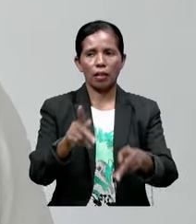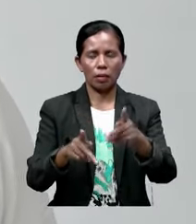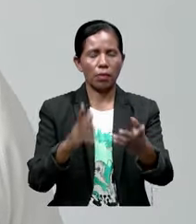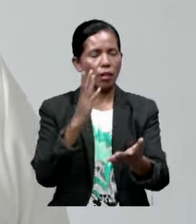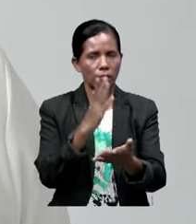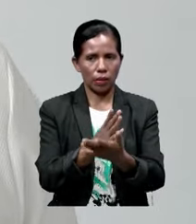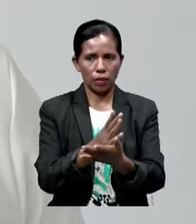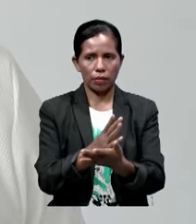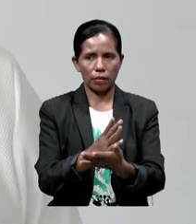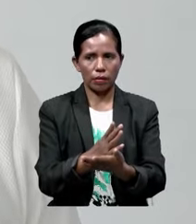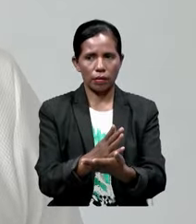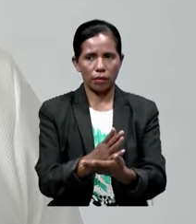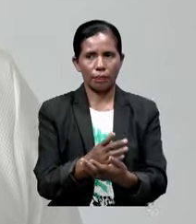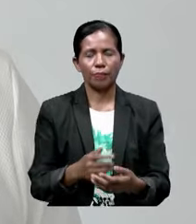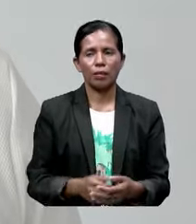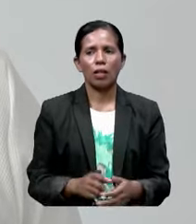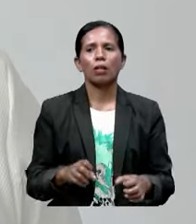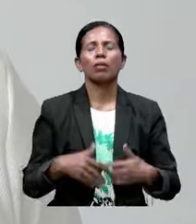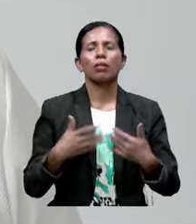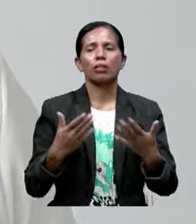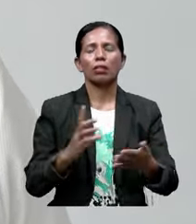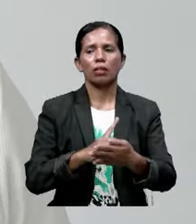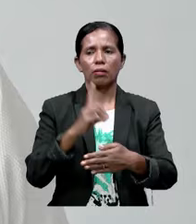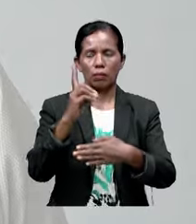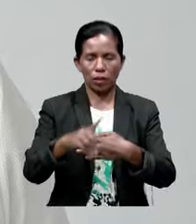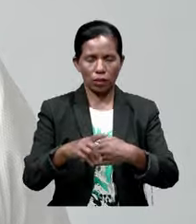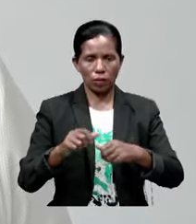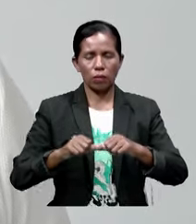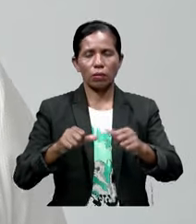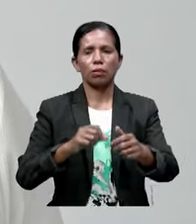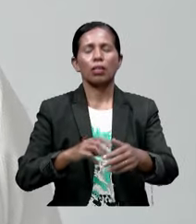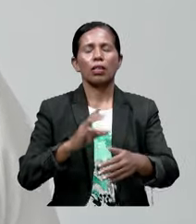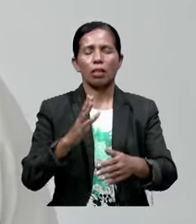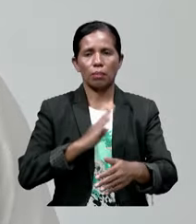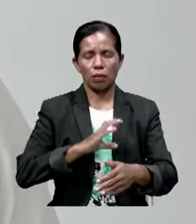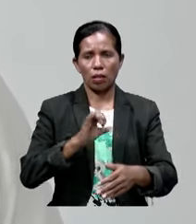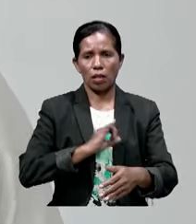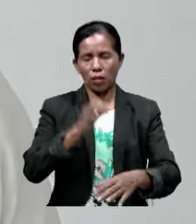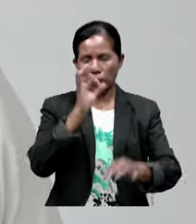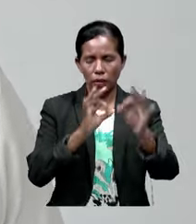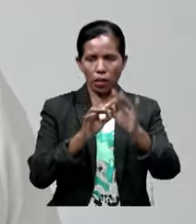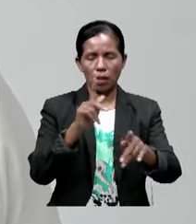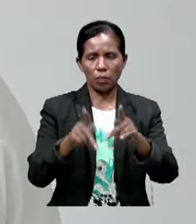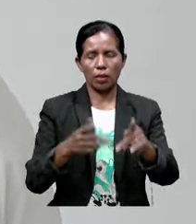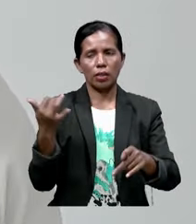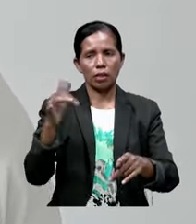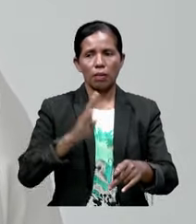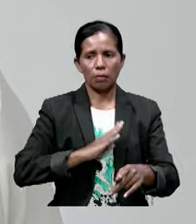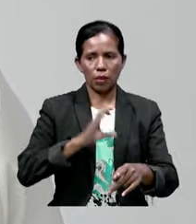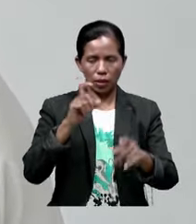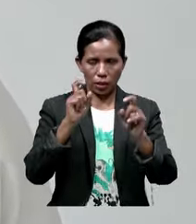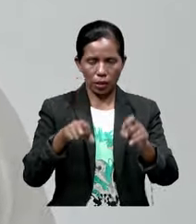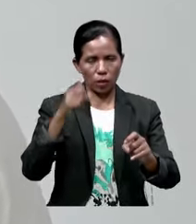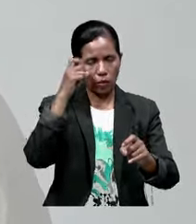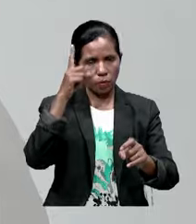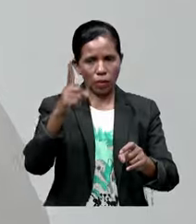impede ne o insama ke dari metu adalah ya Baukau au fiar katak komunitas ne Baukau tengki kumprende